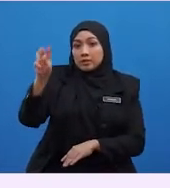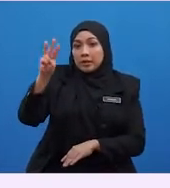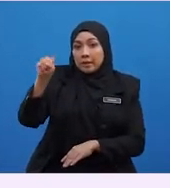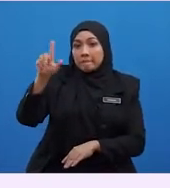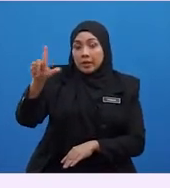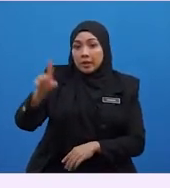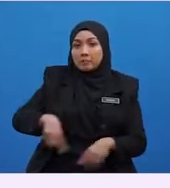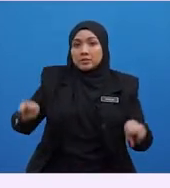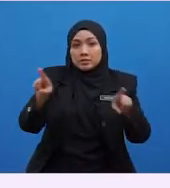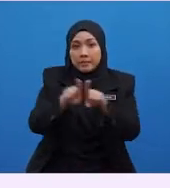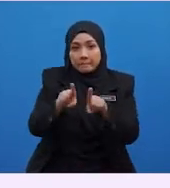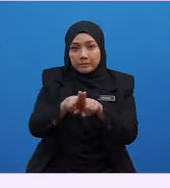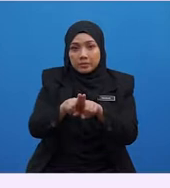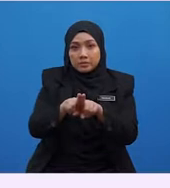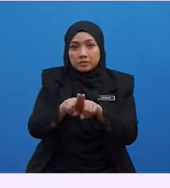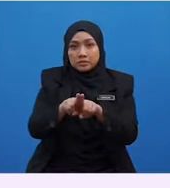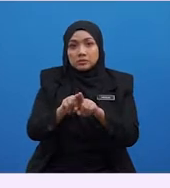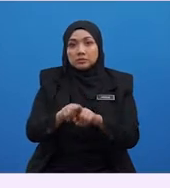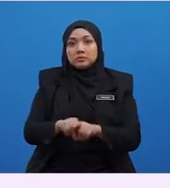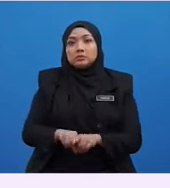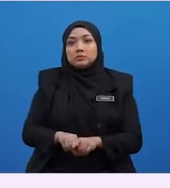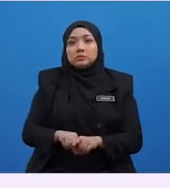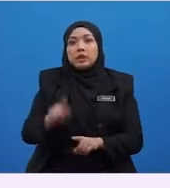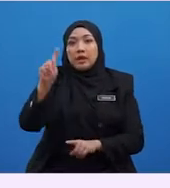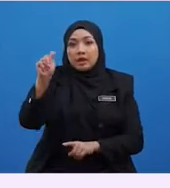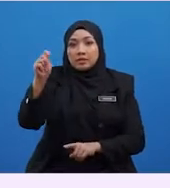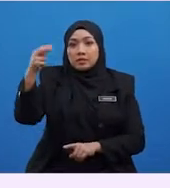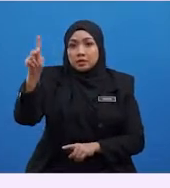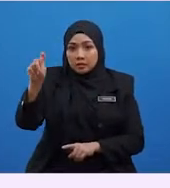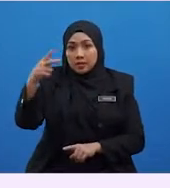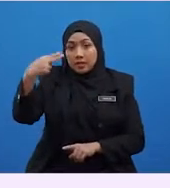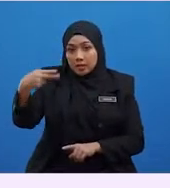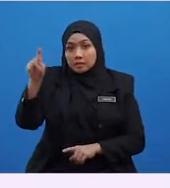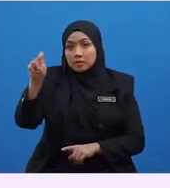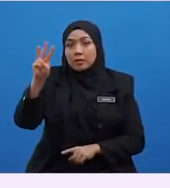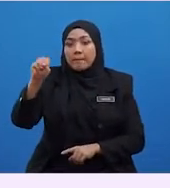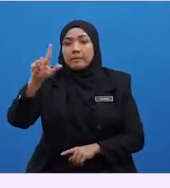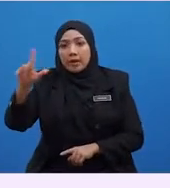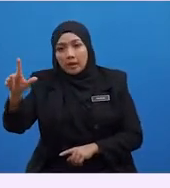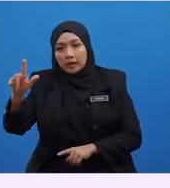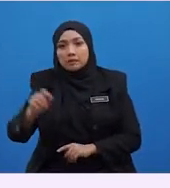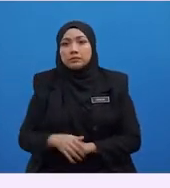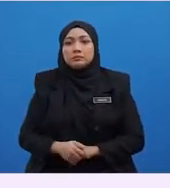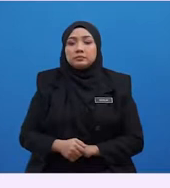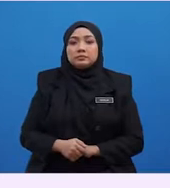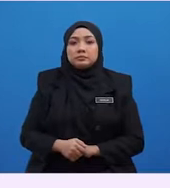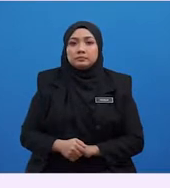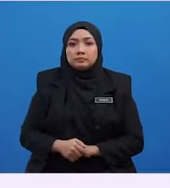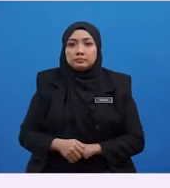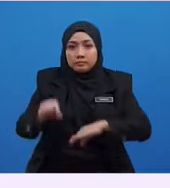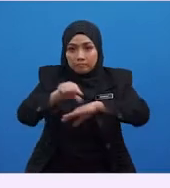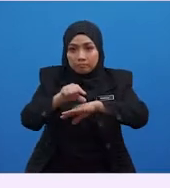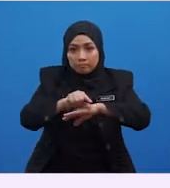PHP. Dengan menggunakan kod HTML, hasilkan borang dengan elemen form yang